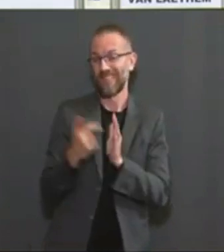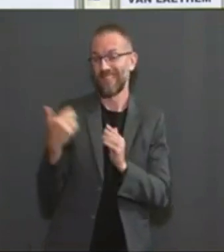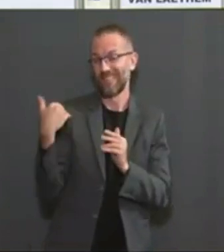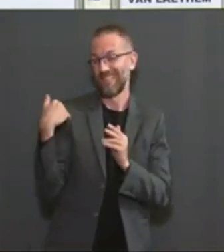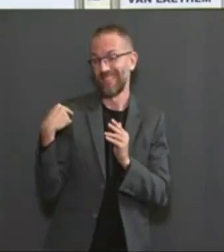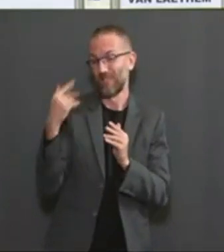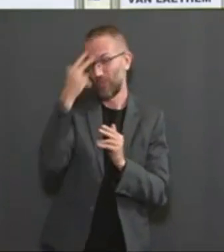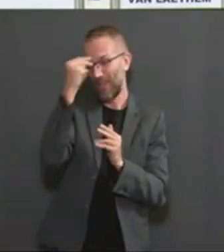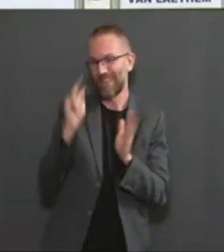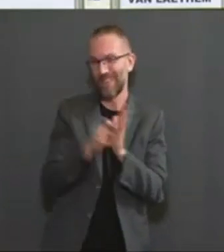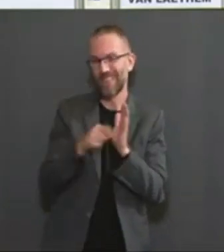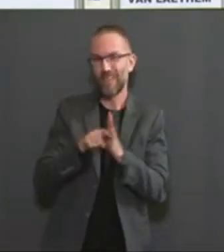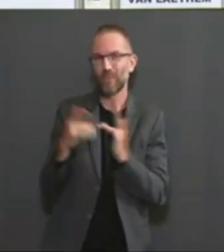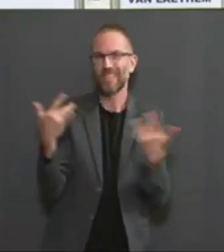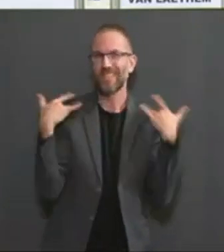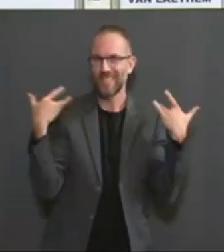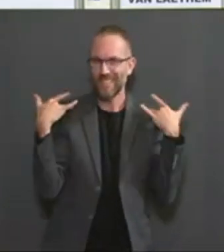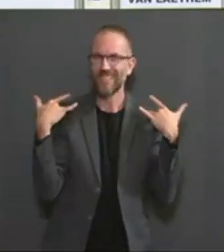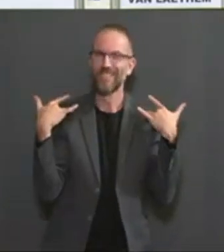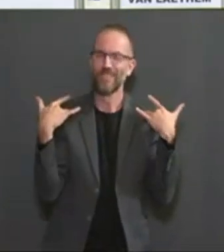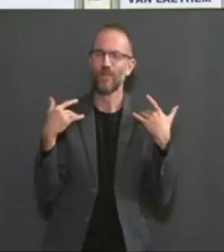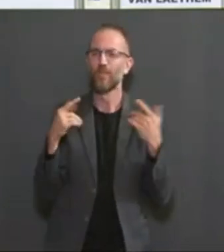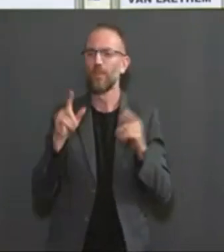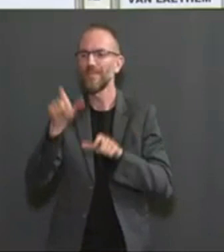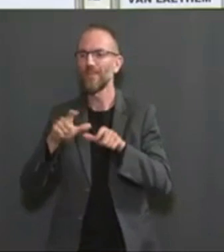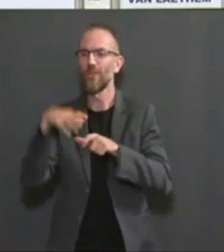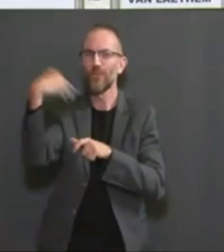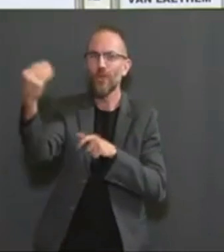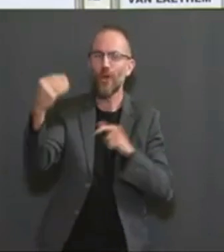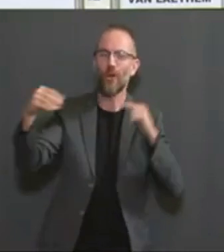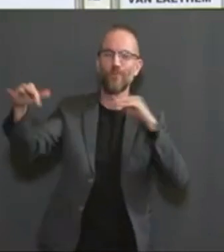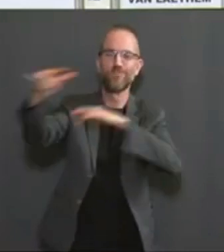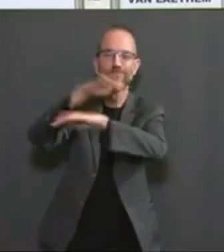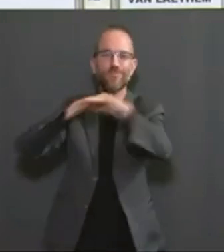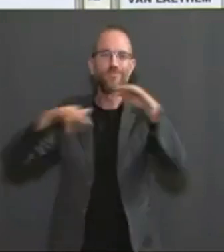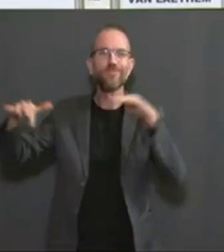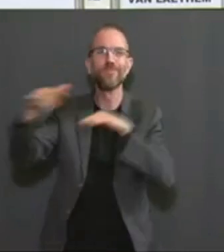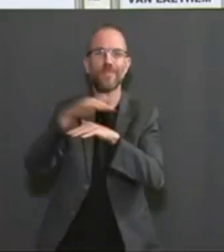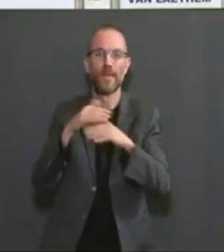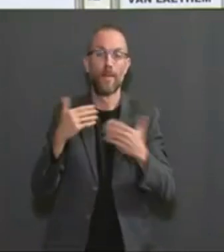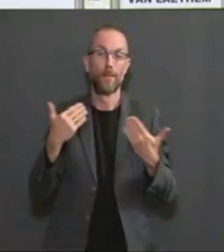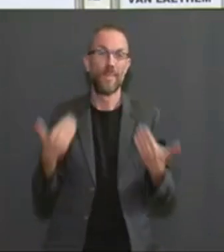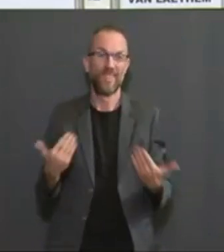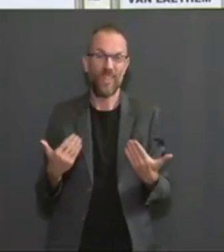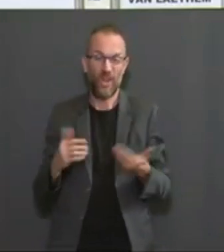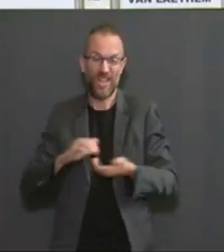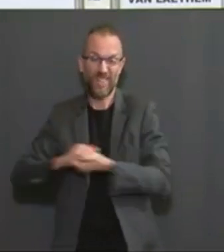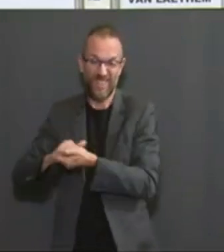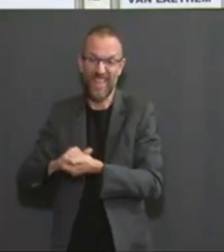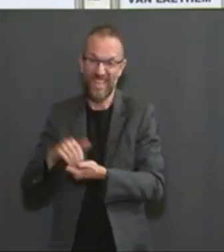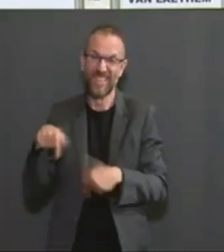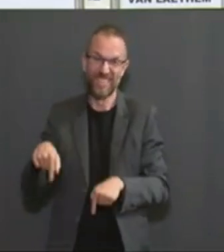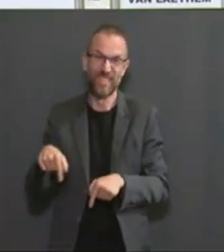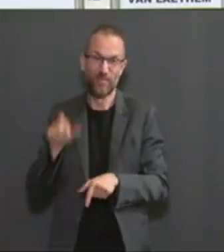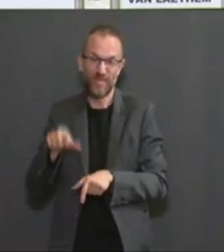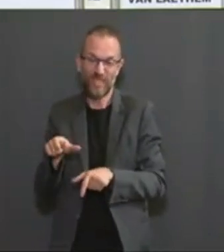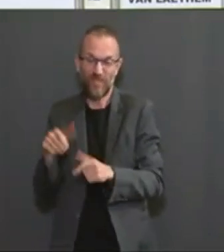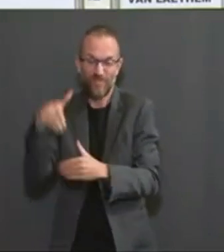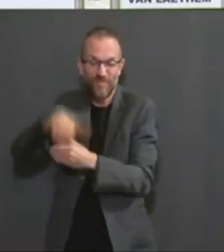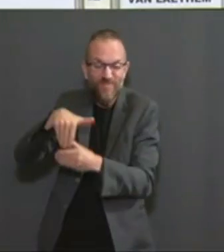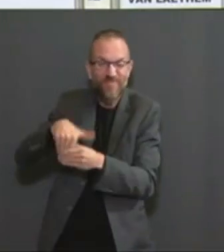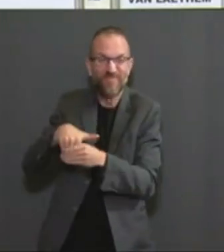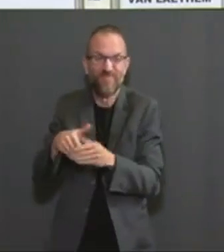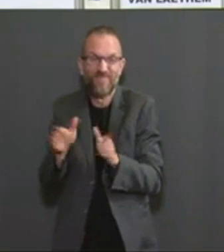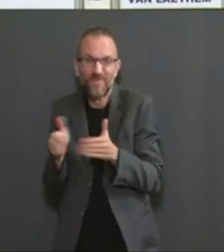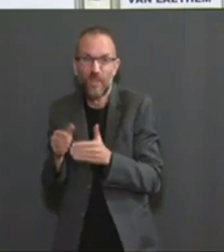extérieure. Nous sommes maintenant au seuil de l'hiver, qui est une vie à l'intérieur. Et on a déjà assez dit, la vie à l'intérieur, c'est ce